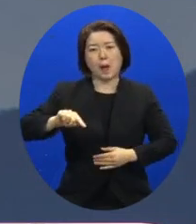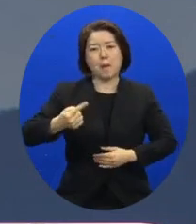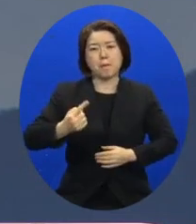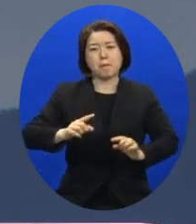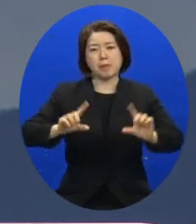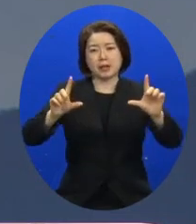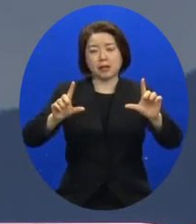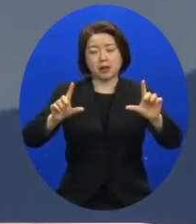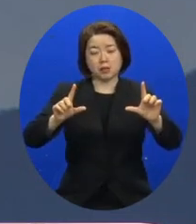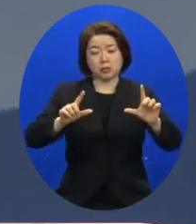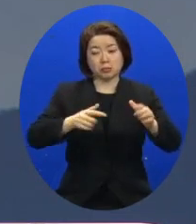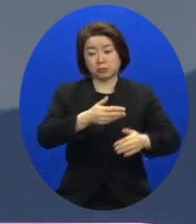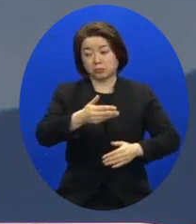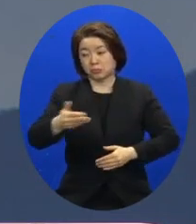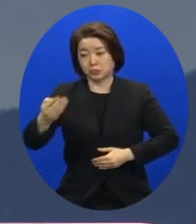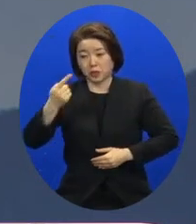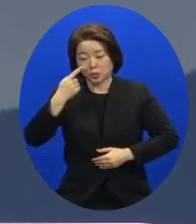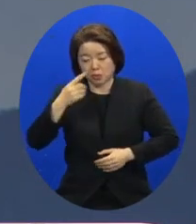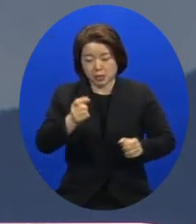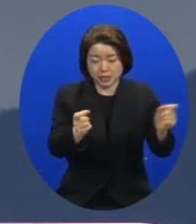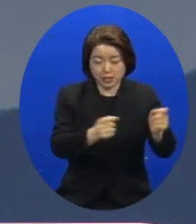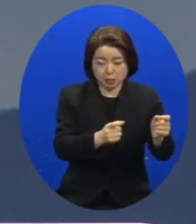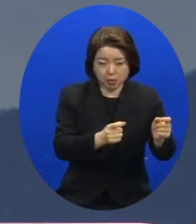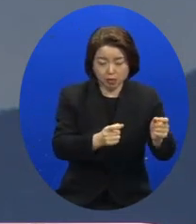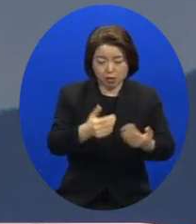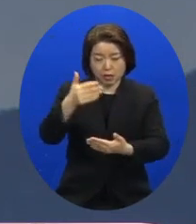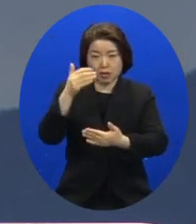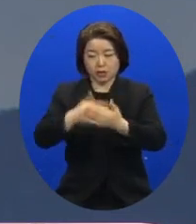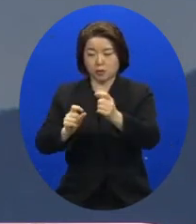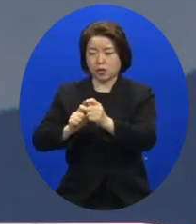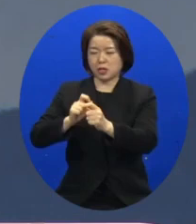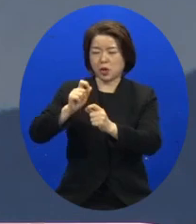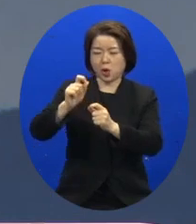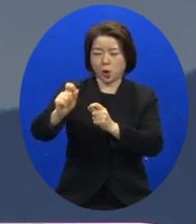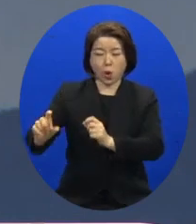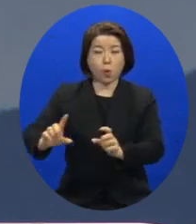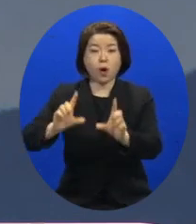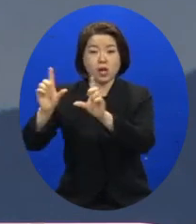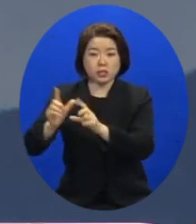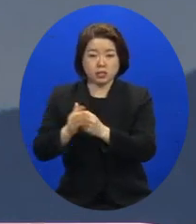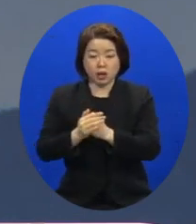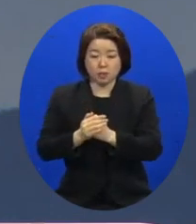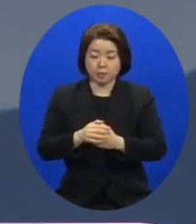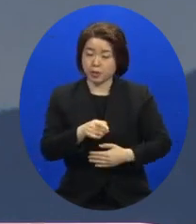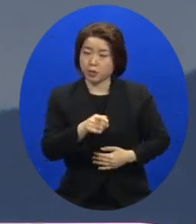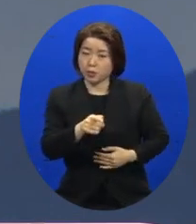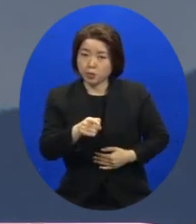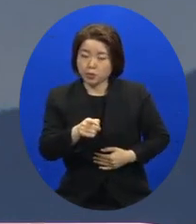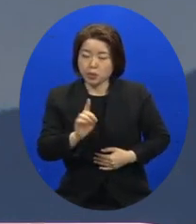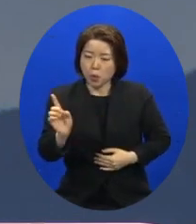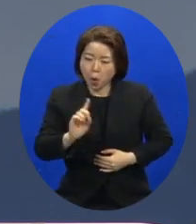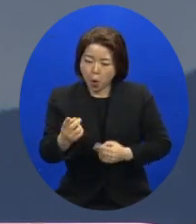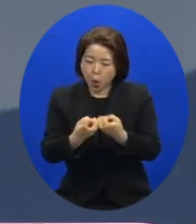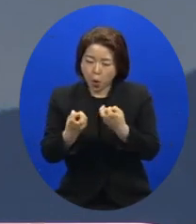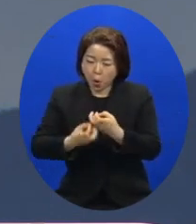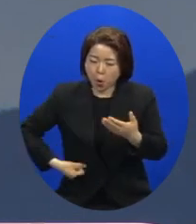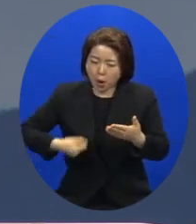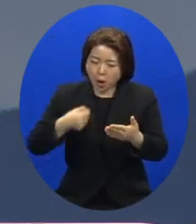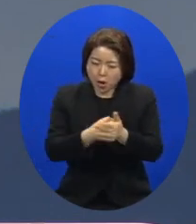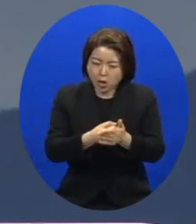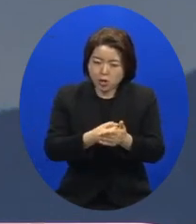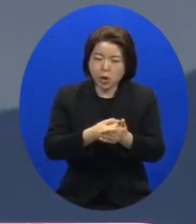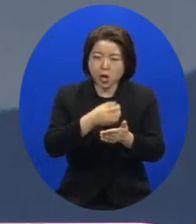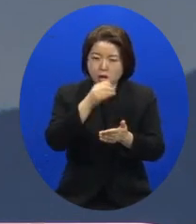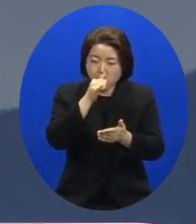짧습니다. 남은 것은 영원한 삶입니다. 거기서 어떻게 결정나느냐가 거기에 달려있는